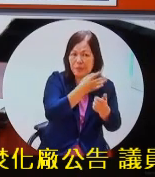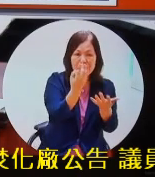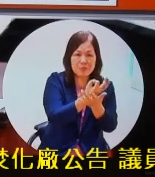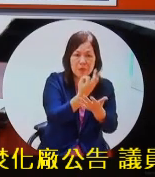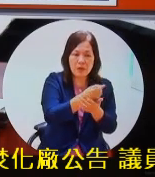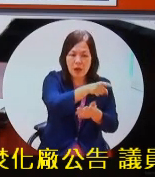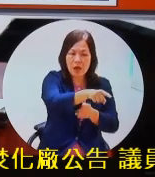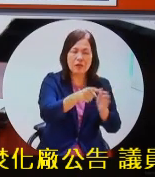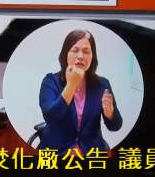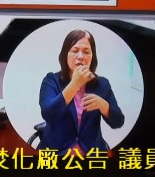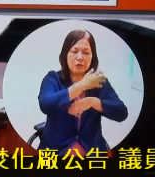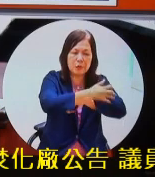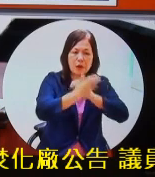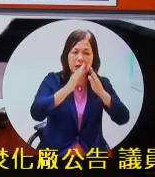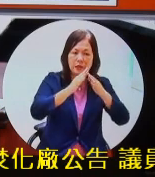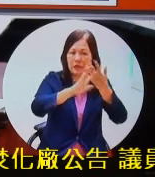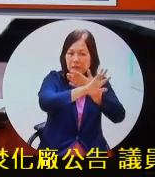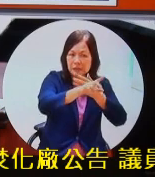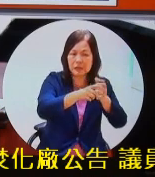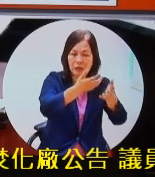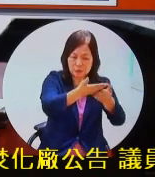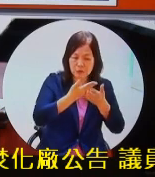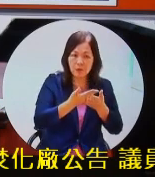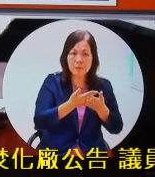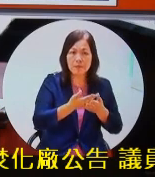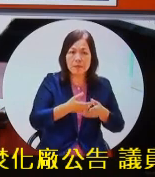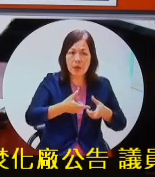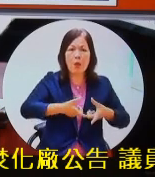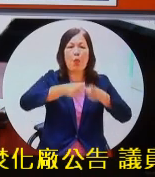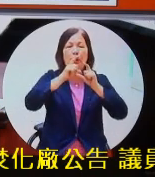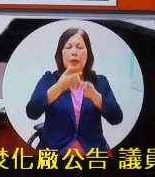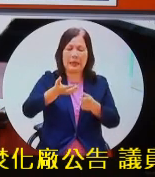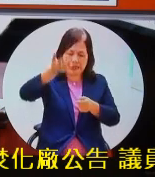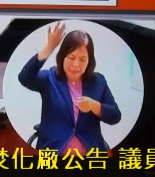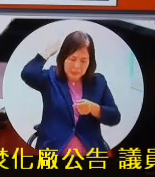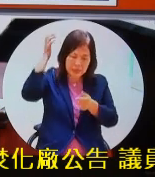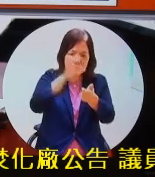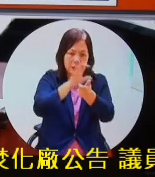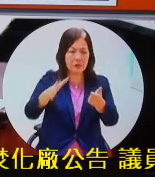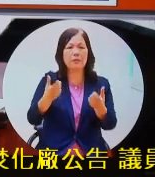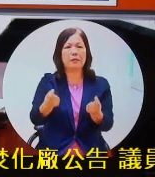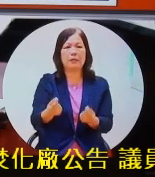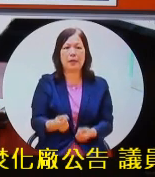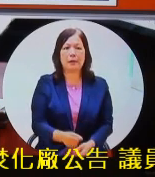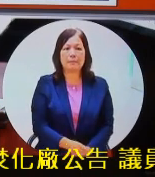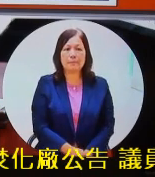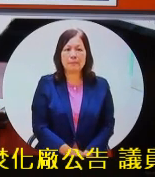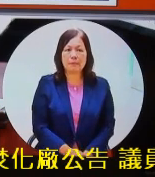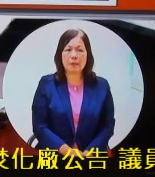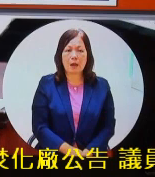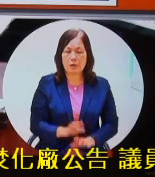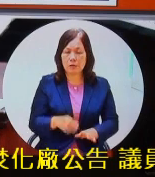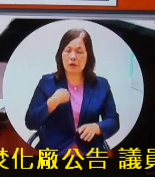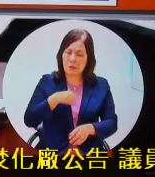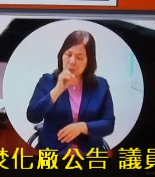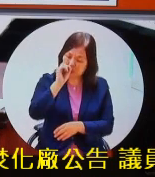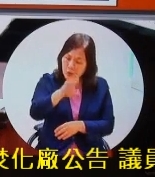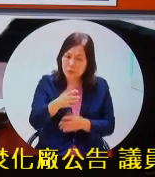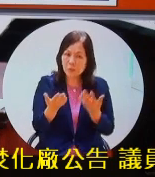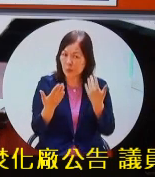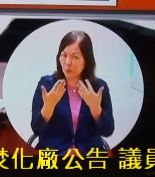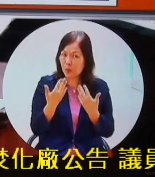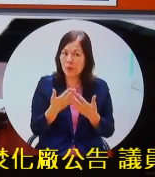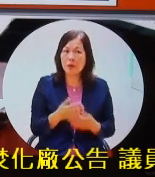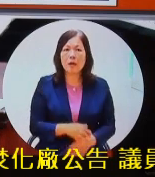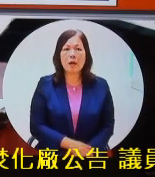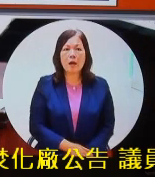外县市接收，只有回到过去的那个模式。我去提一个建议啊。我们现在有焚